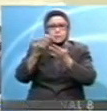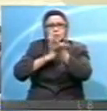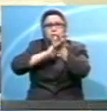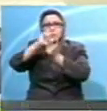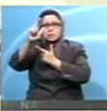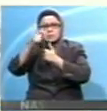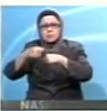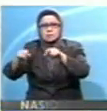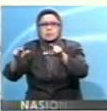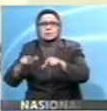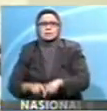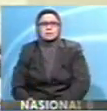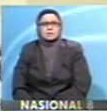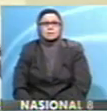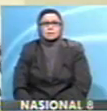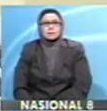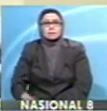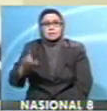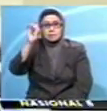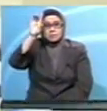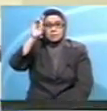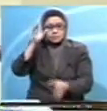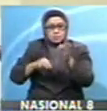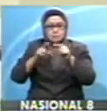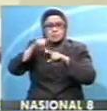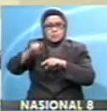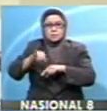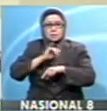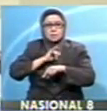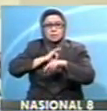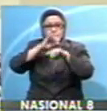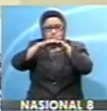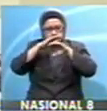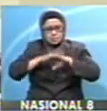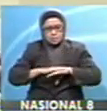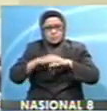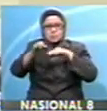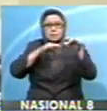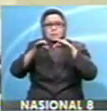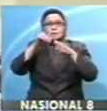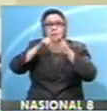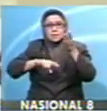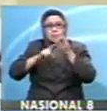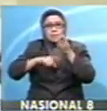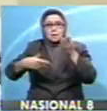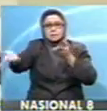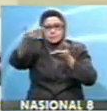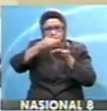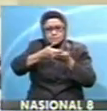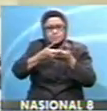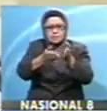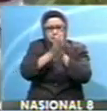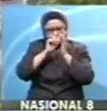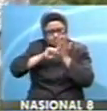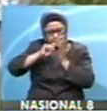akan dijalankan insya-allah Kalau perlu saya akan Panggil Apakah bentuk-bentuk permohonan kita akan meneliti permohonan